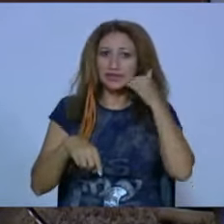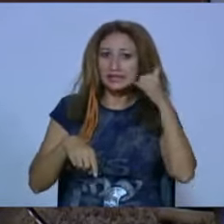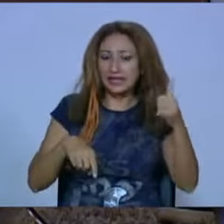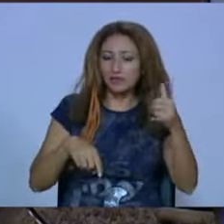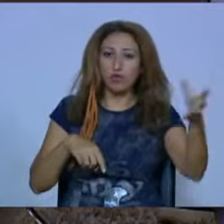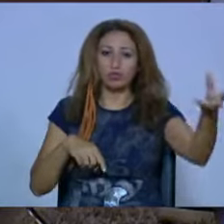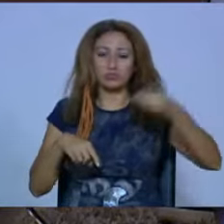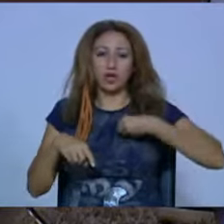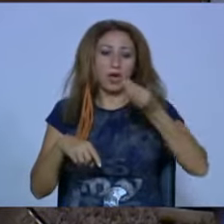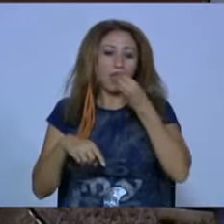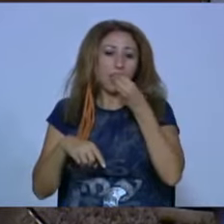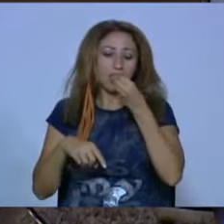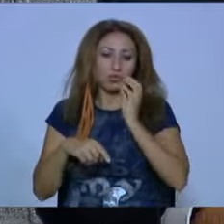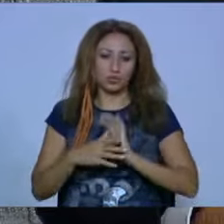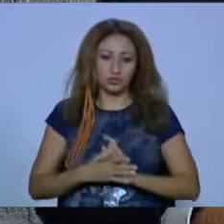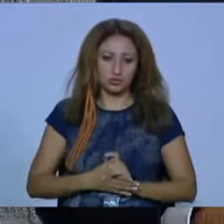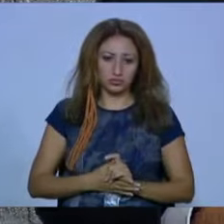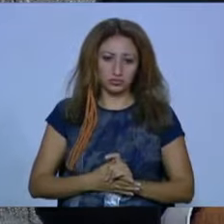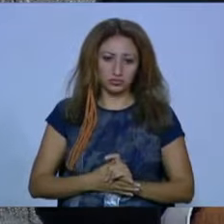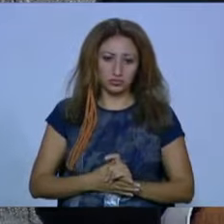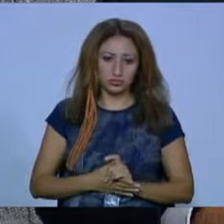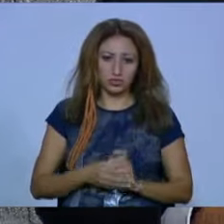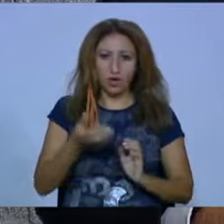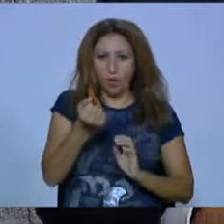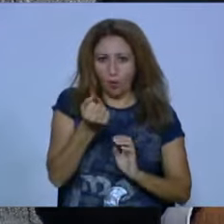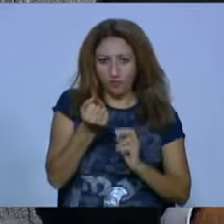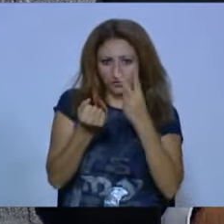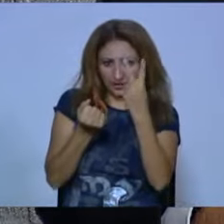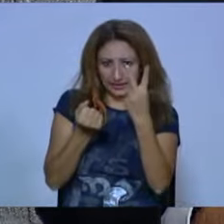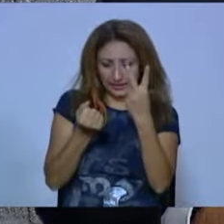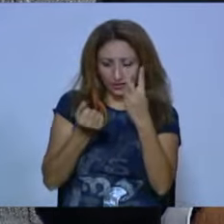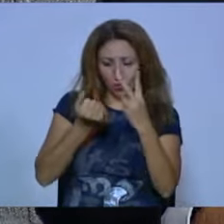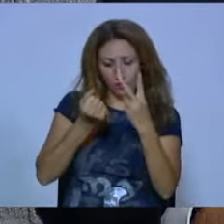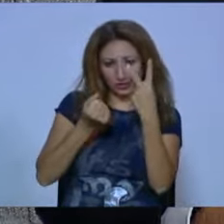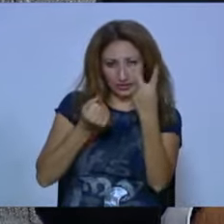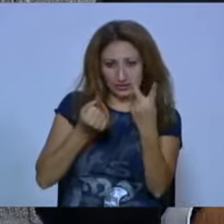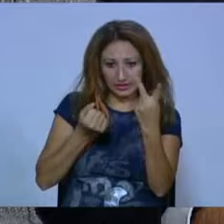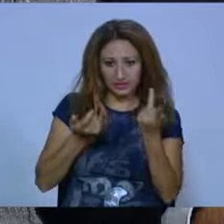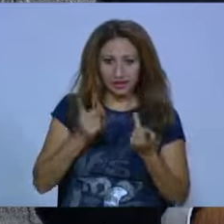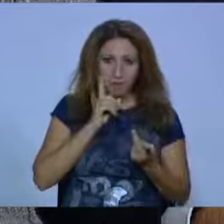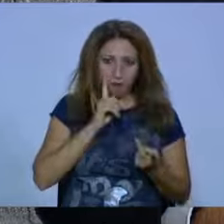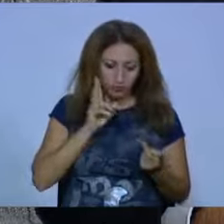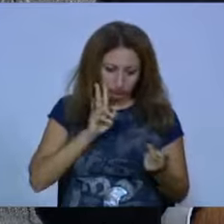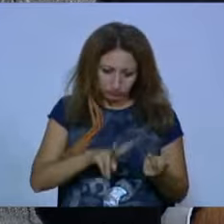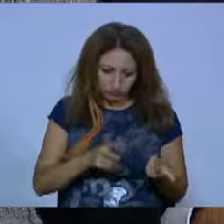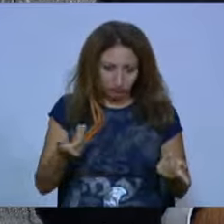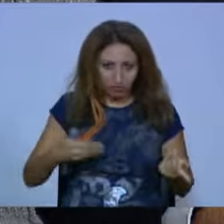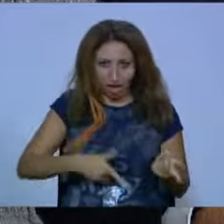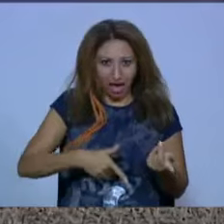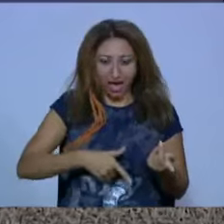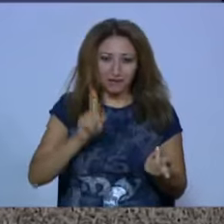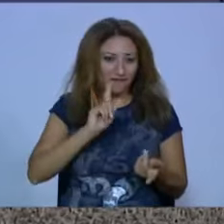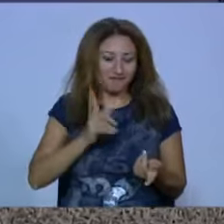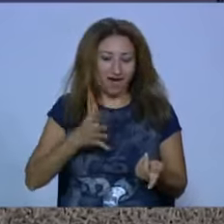له، فيجي ياكل يلاقي ايه صباعين كفتة محطوطين في وسط الاكل، يعني مامته مش مقتنعة هي كمان بالاكل ده